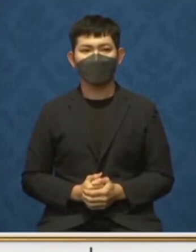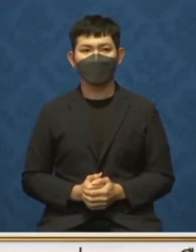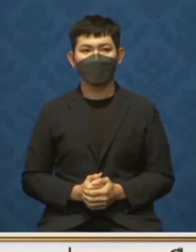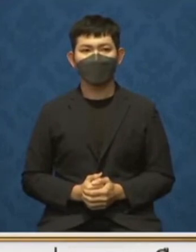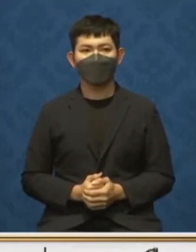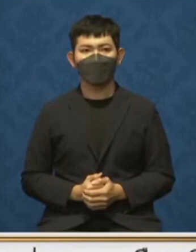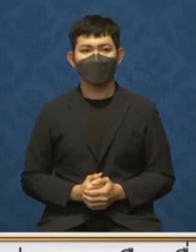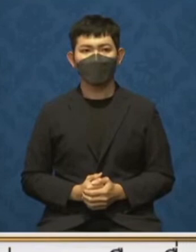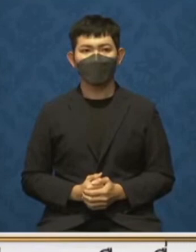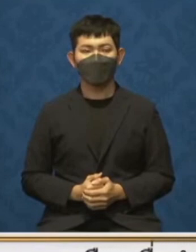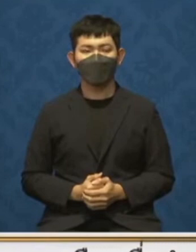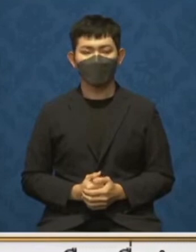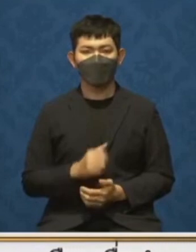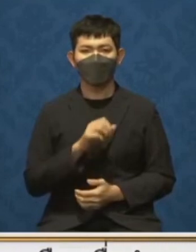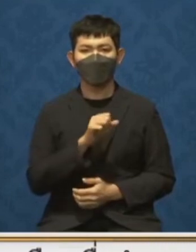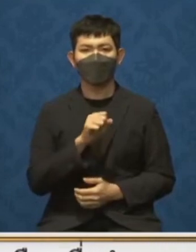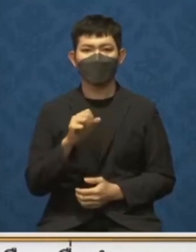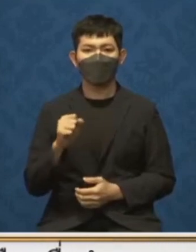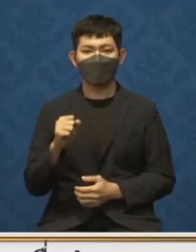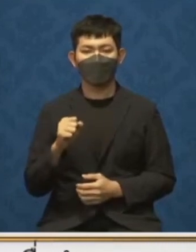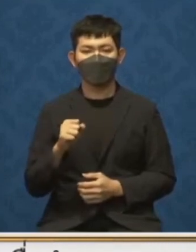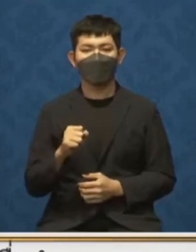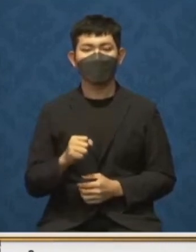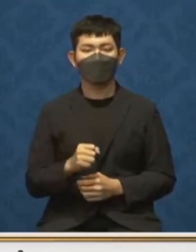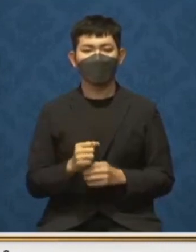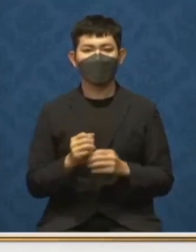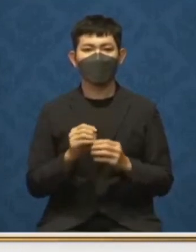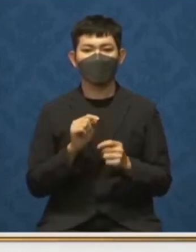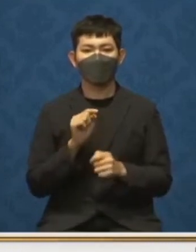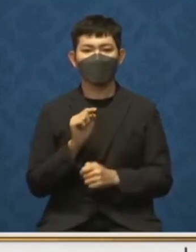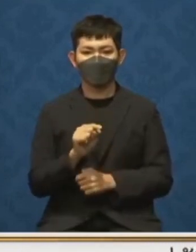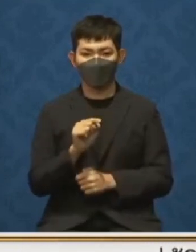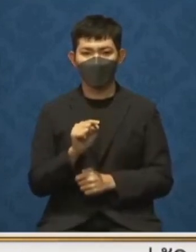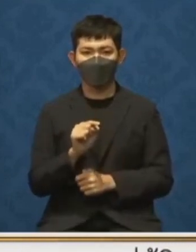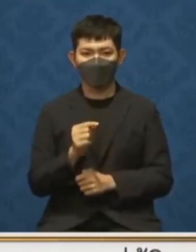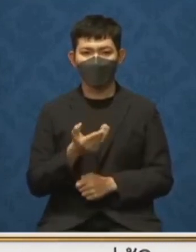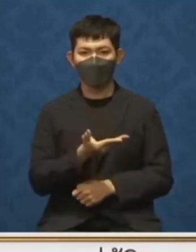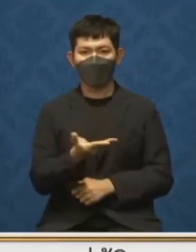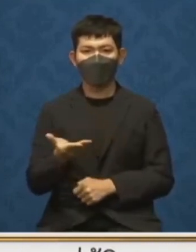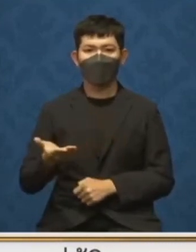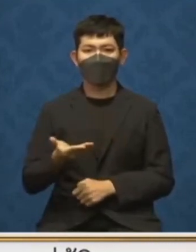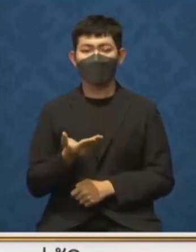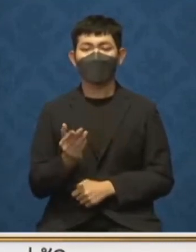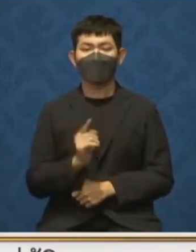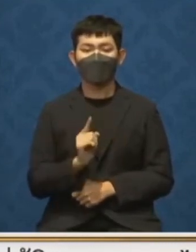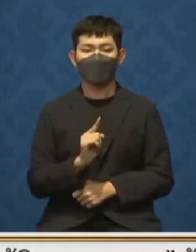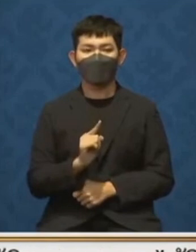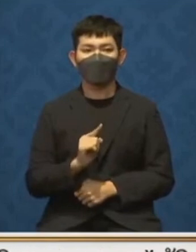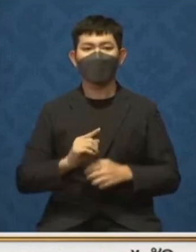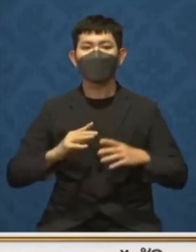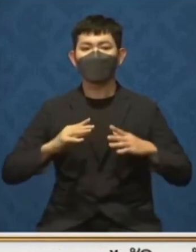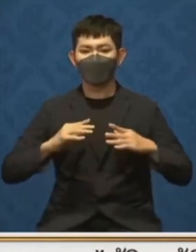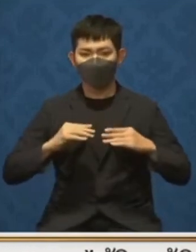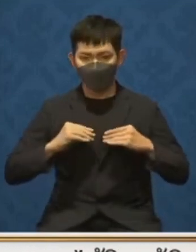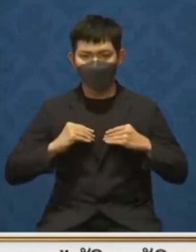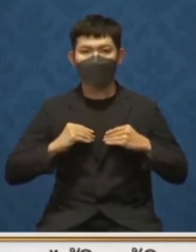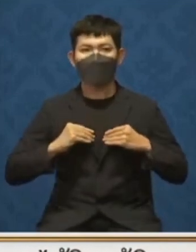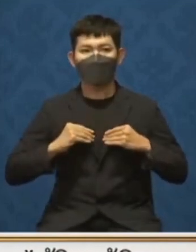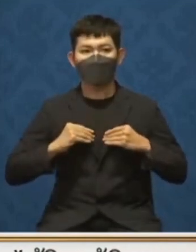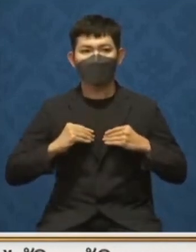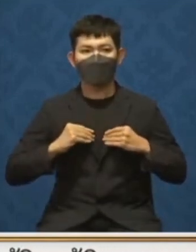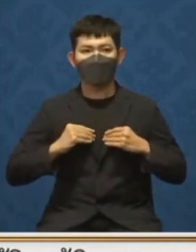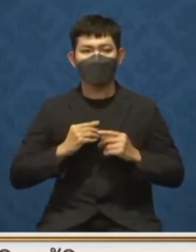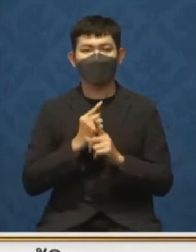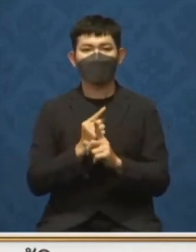ต่อไปขอเชิญท่านสมาชิกใช้สิทธิ์ออกเสียงลงคะแนนนะครับท่านผู้ใดเห็นด้วยกับข้อสังเกตของคณะกร